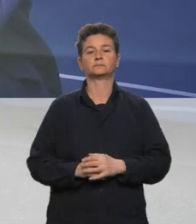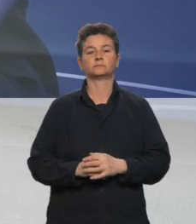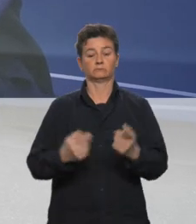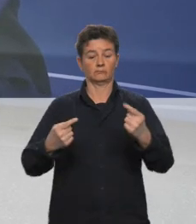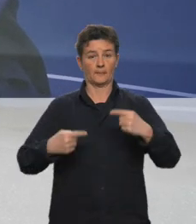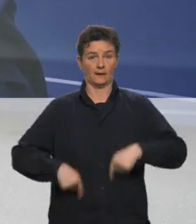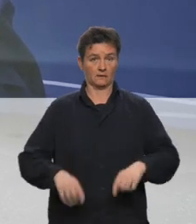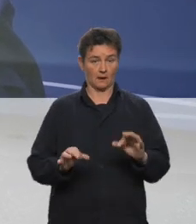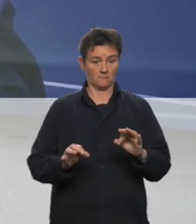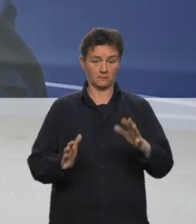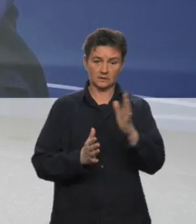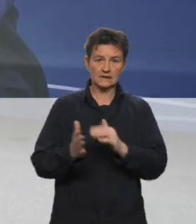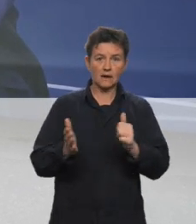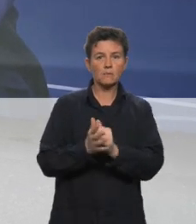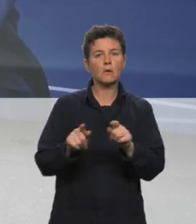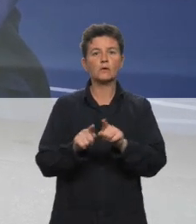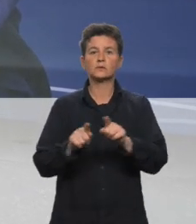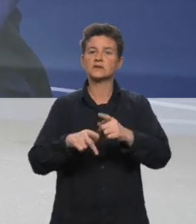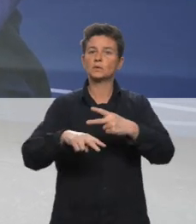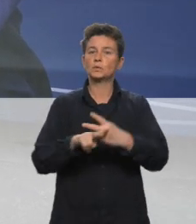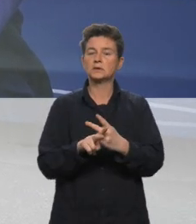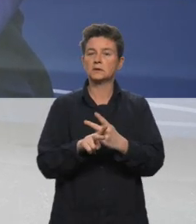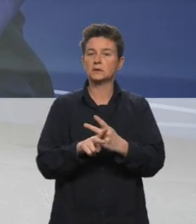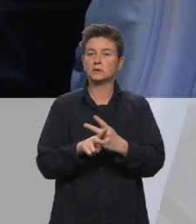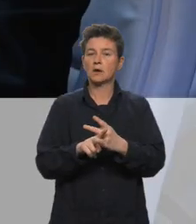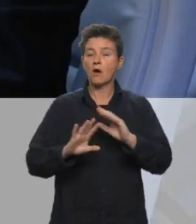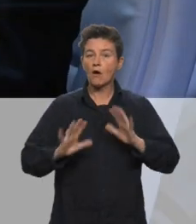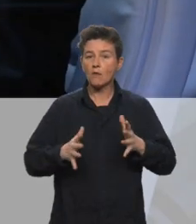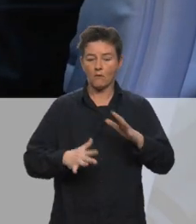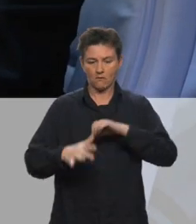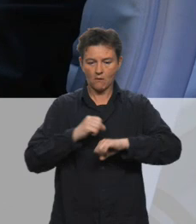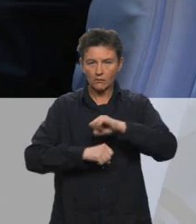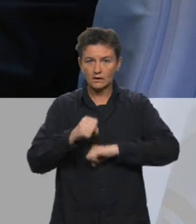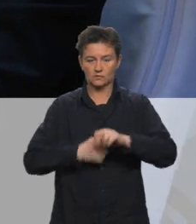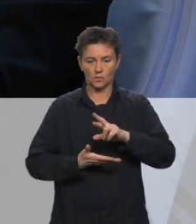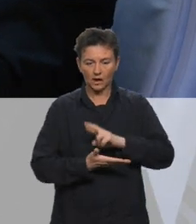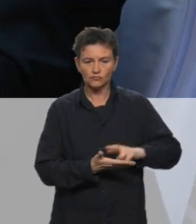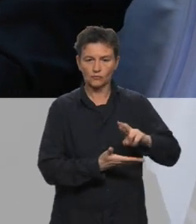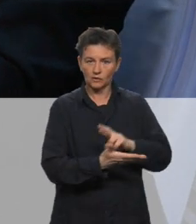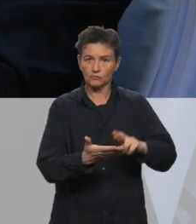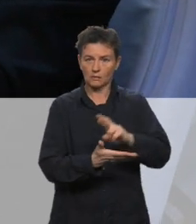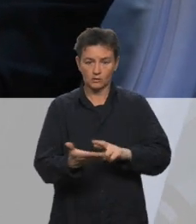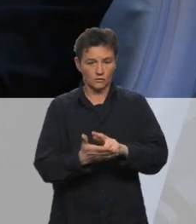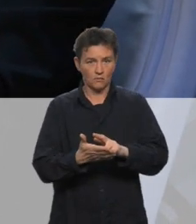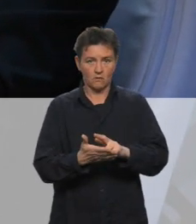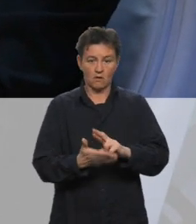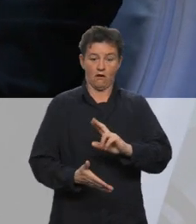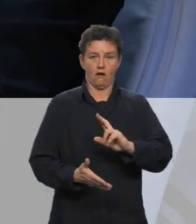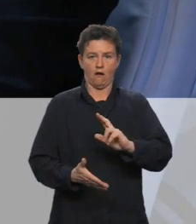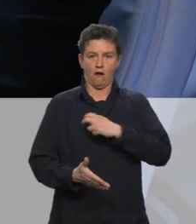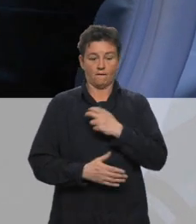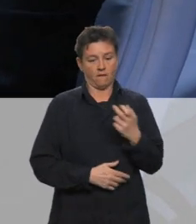Un État symbole et outil autour d'une organisation territoriale à nouveau et